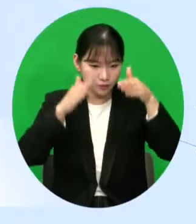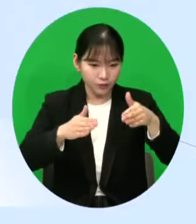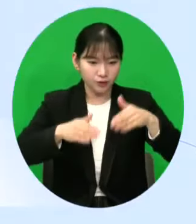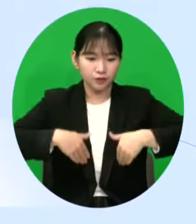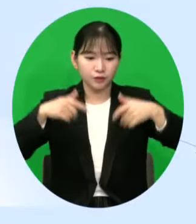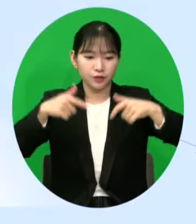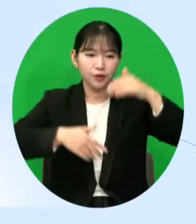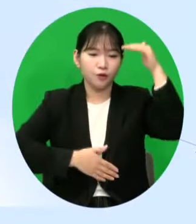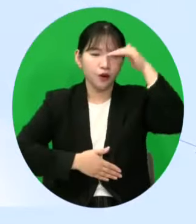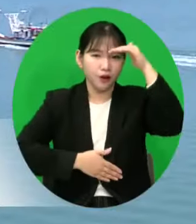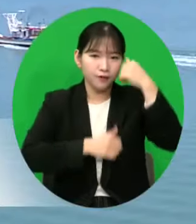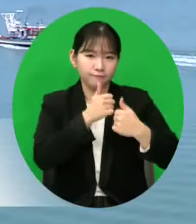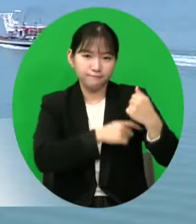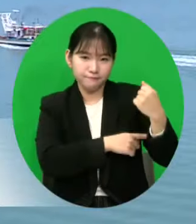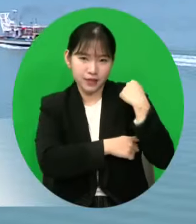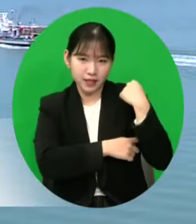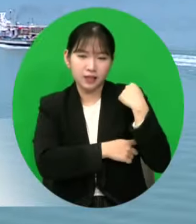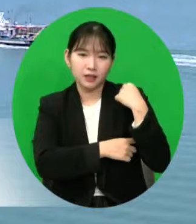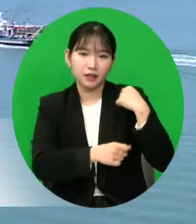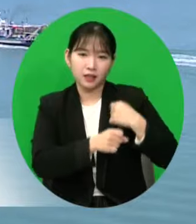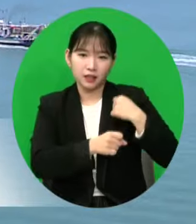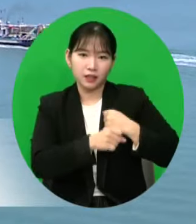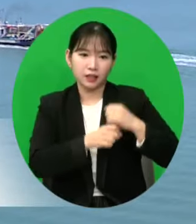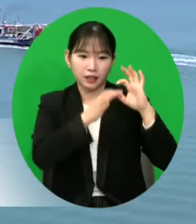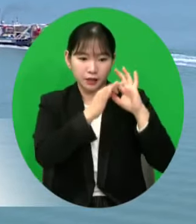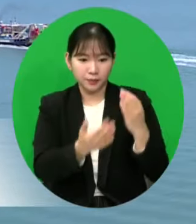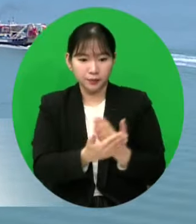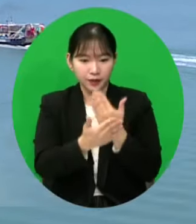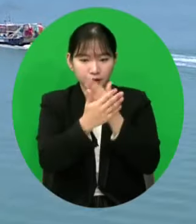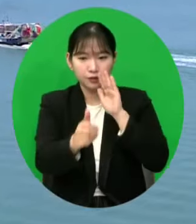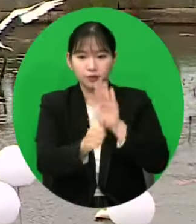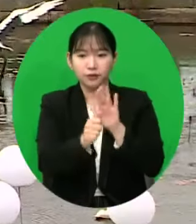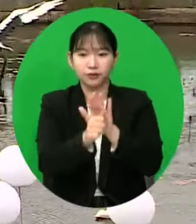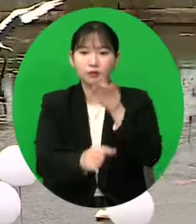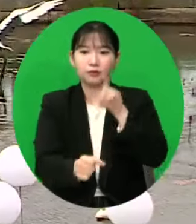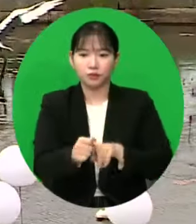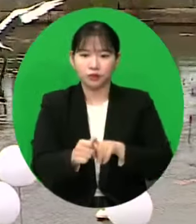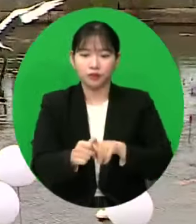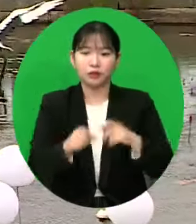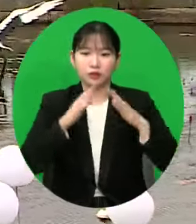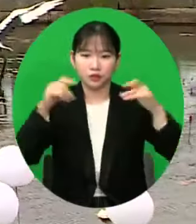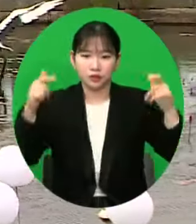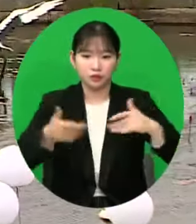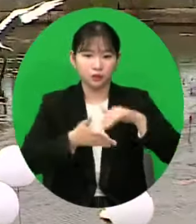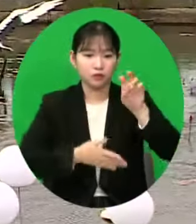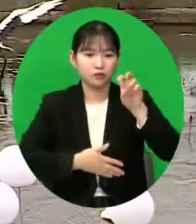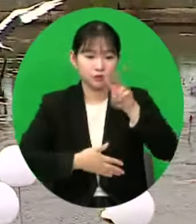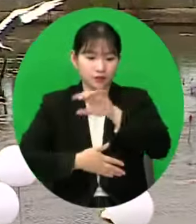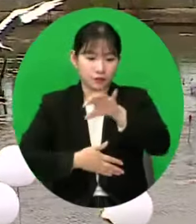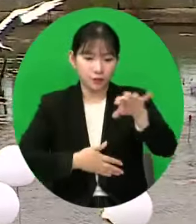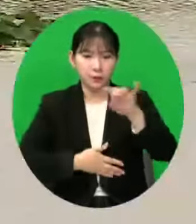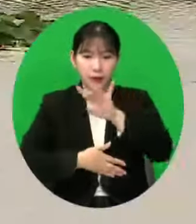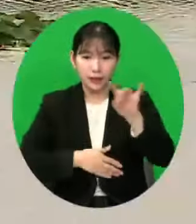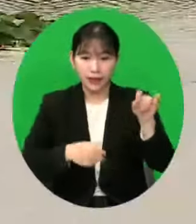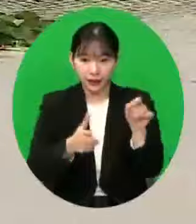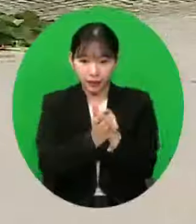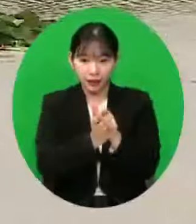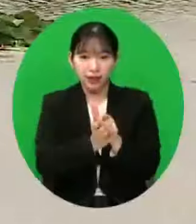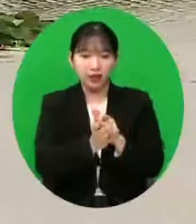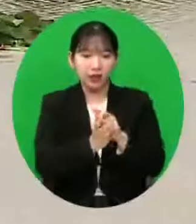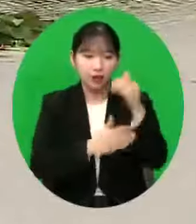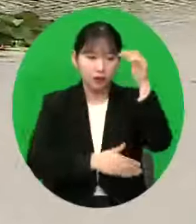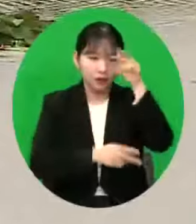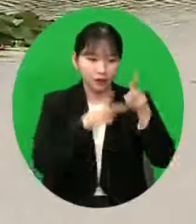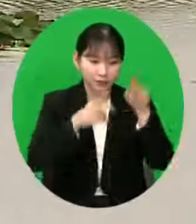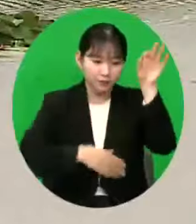남북권 관광의 경쟁력과 지속 가능성을 높인다는 구상입니다. 전남에는 22개 시군마다 특색 있는 관광